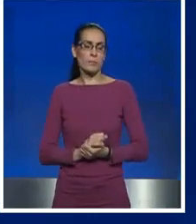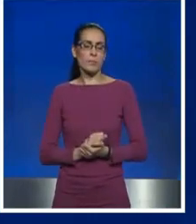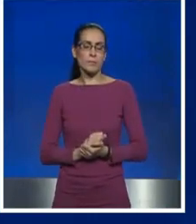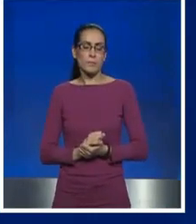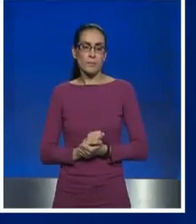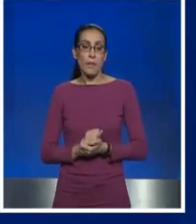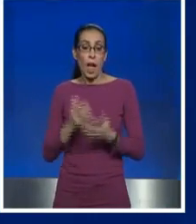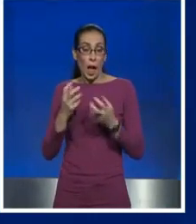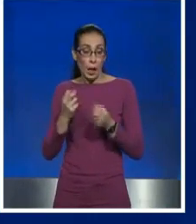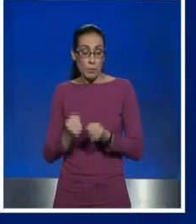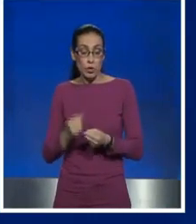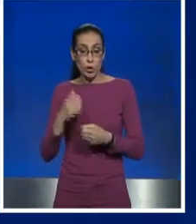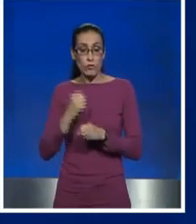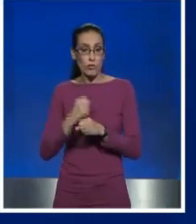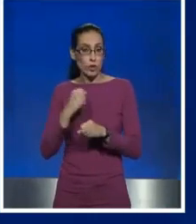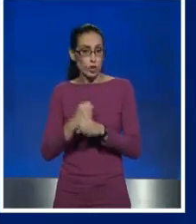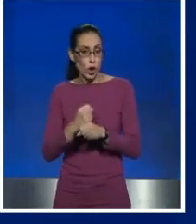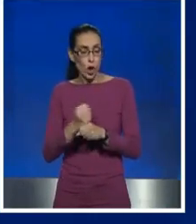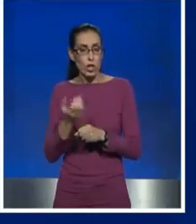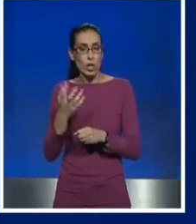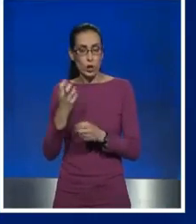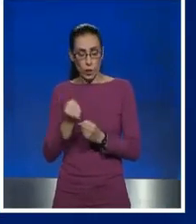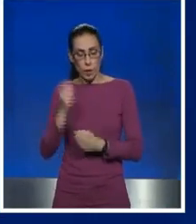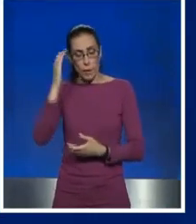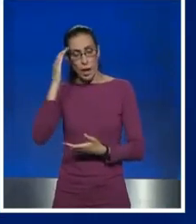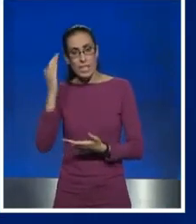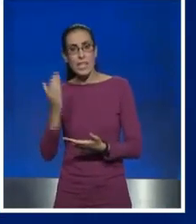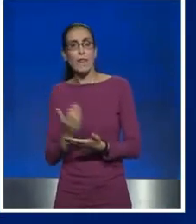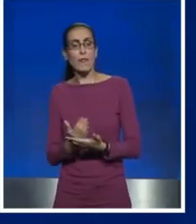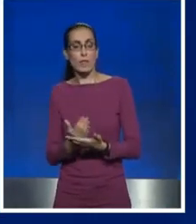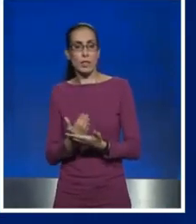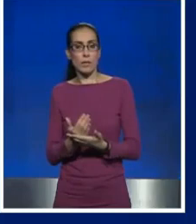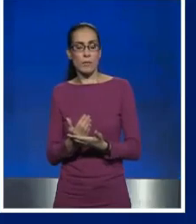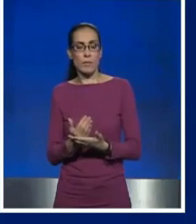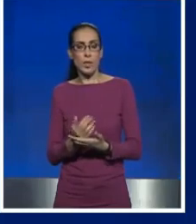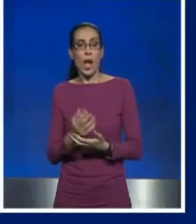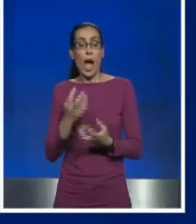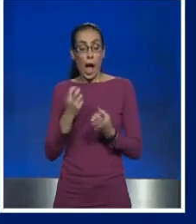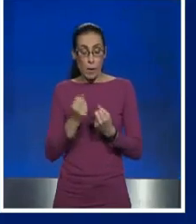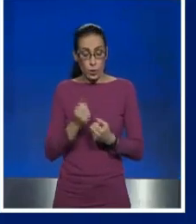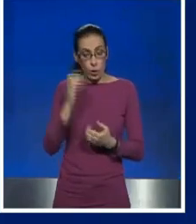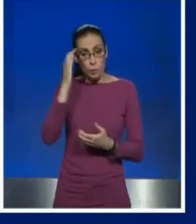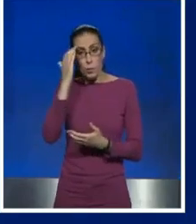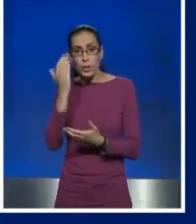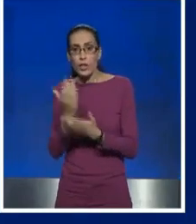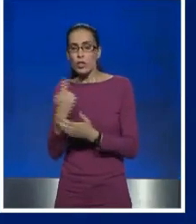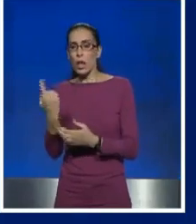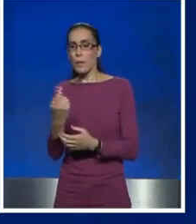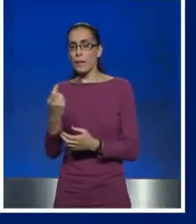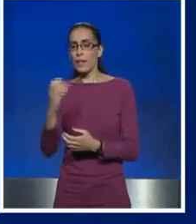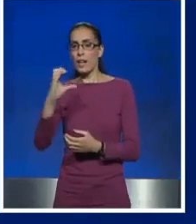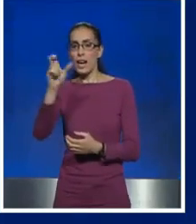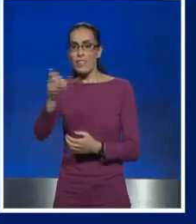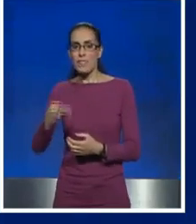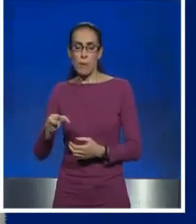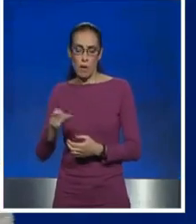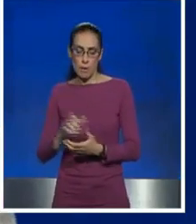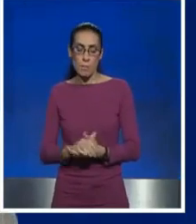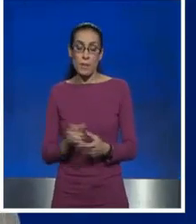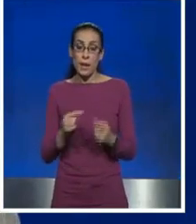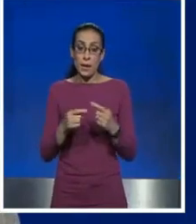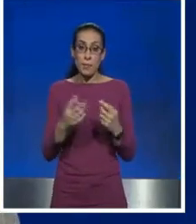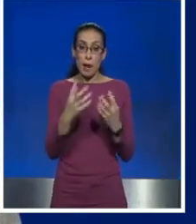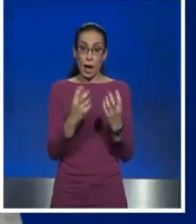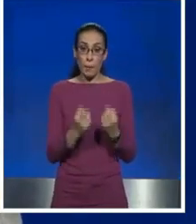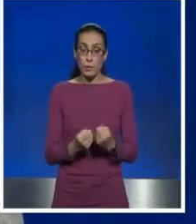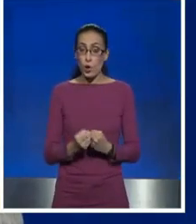u s-sigurtà fuq il-post tax-xogħol. Hemm bżonn li jkollna protezzjoni min-naħa tal-konsumatur. Imma hemm bżonn